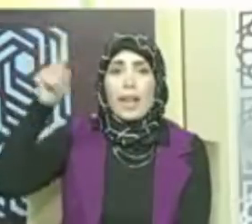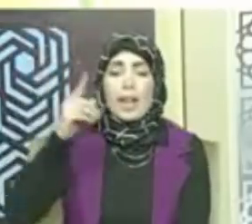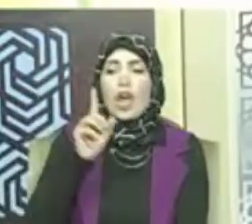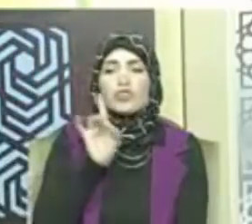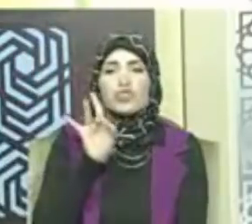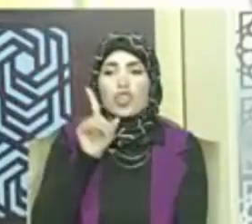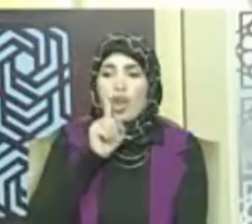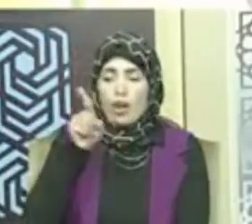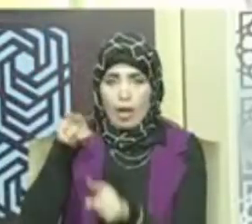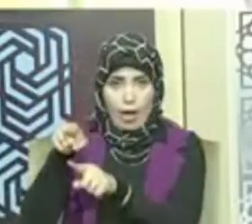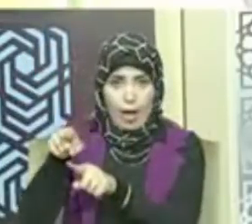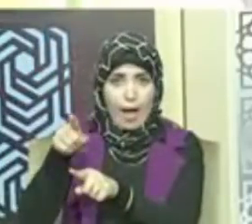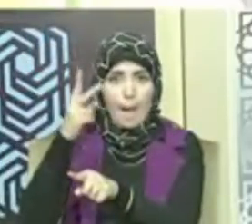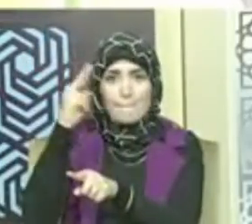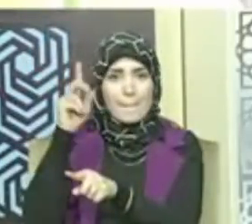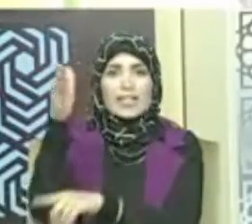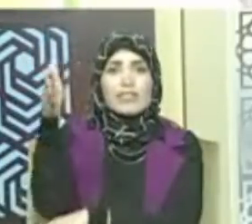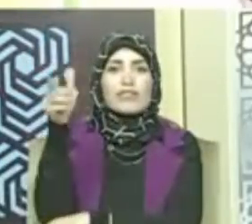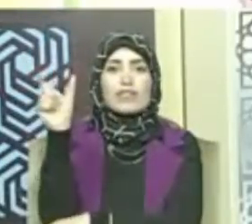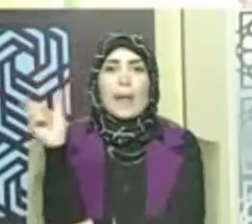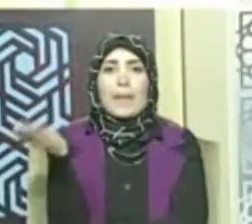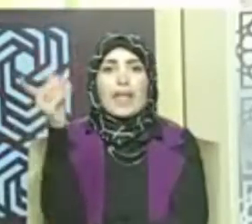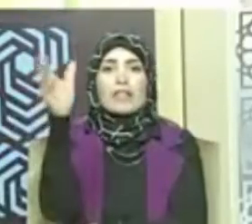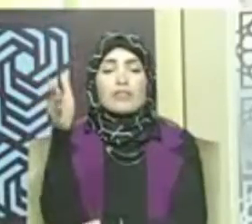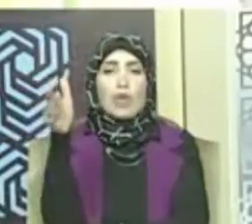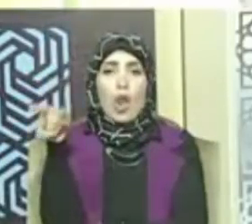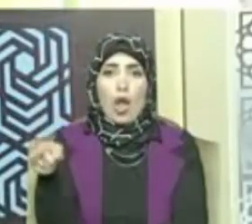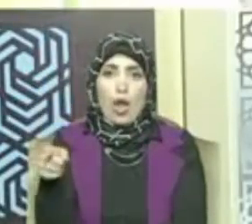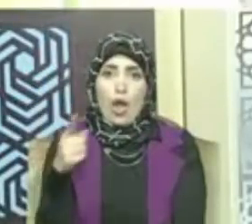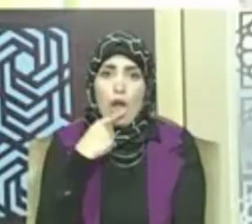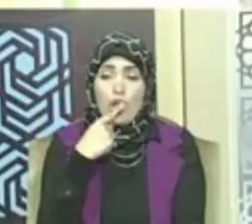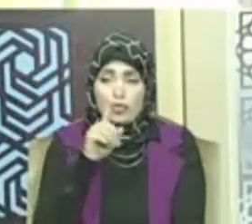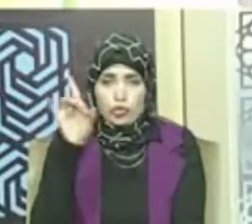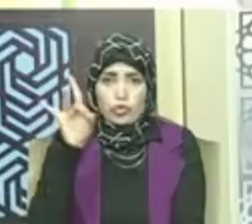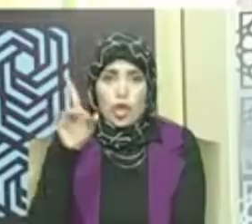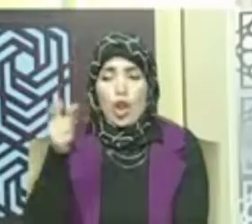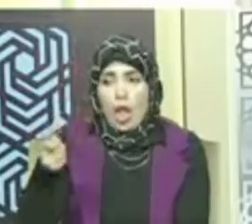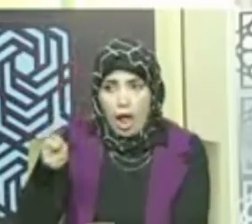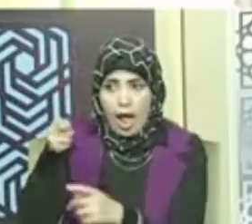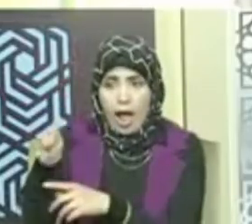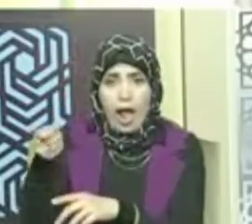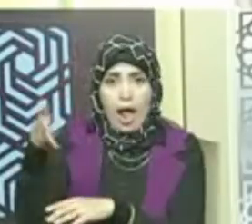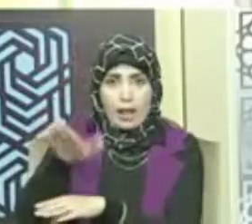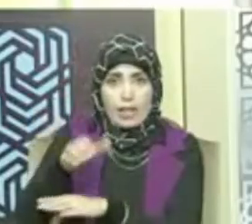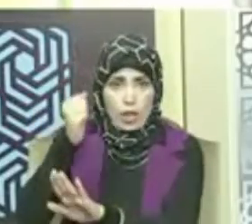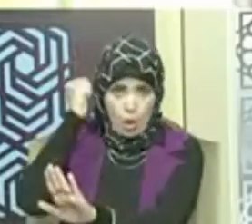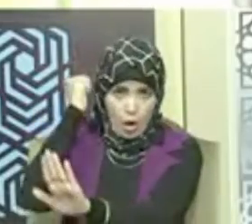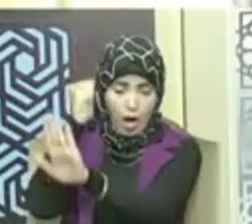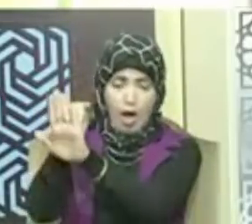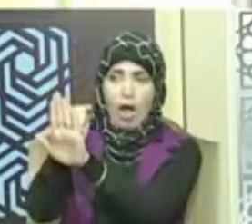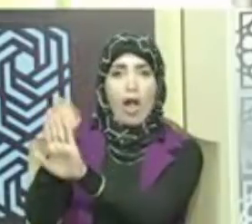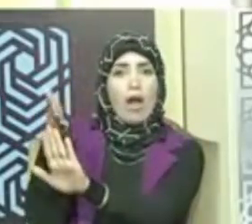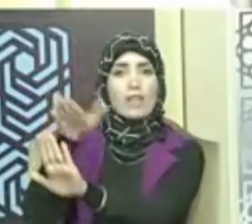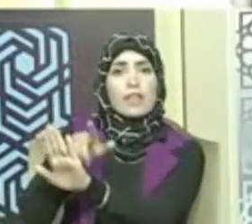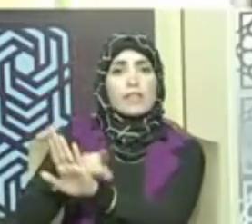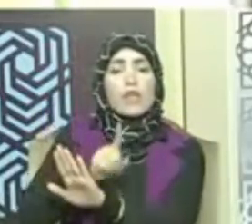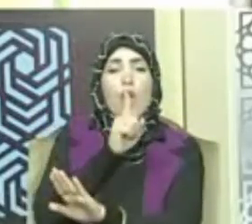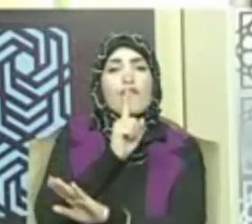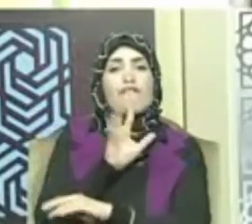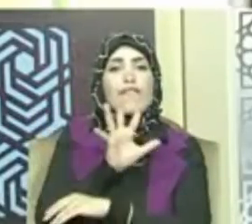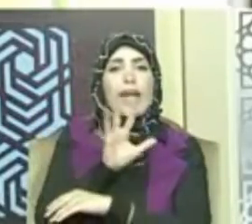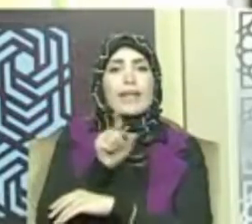وأهله، لنبيتن صالحا عليه السلام ونقتله فجرا، وكانوا أرادوا أن يكمنوا